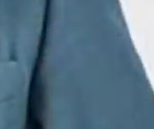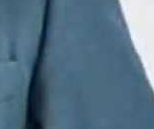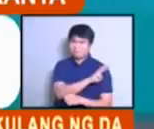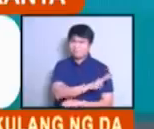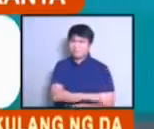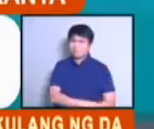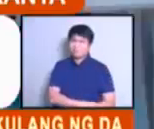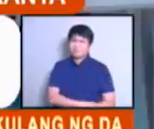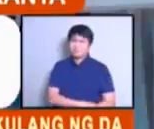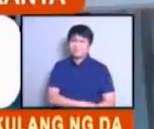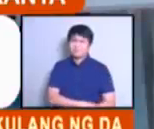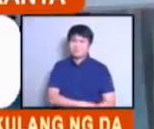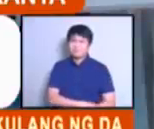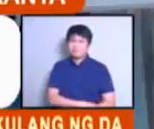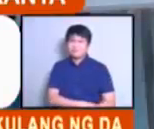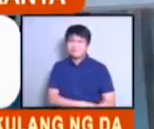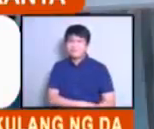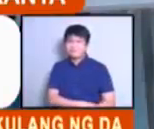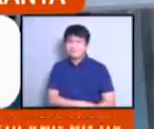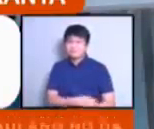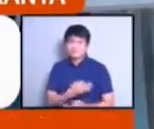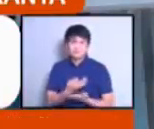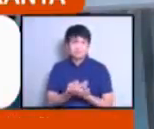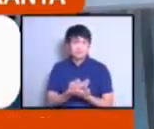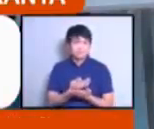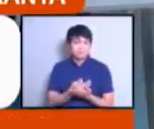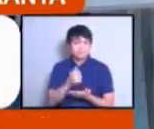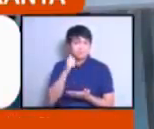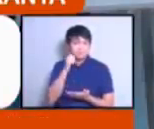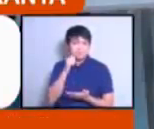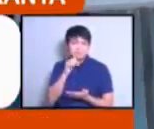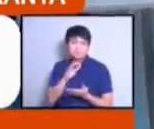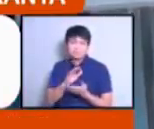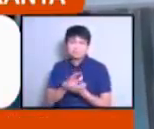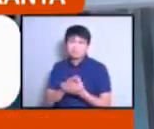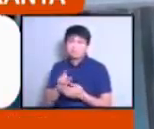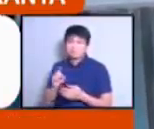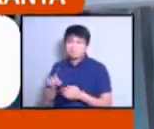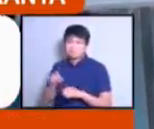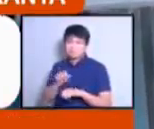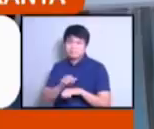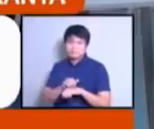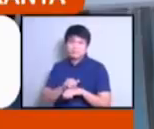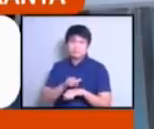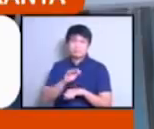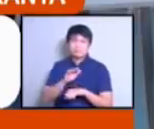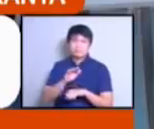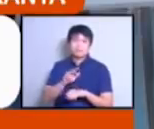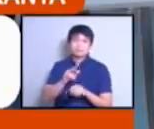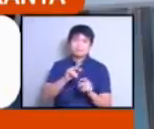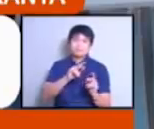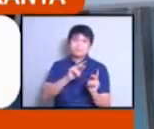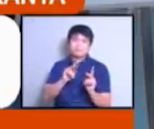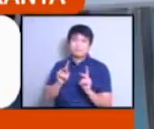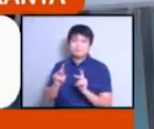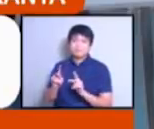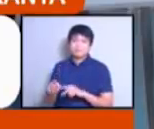matapang. Okay. Ang pera ni Mrs. na dapat ay ihulog ko sana